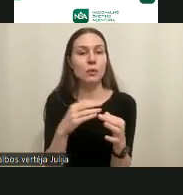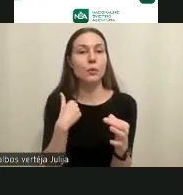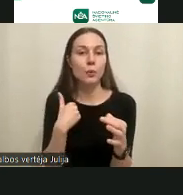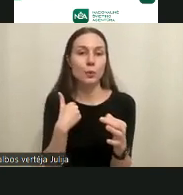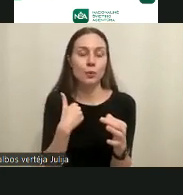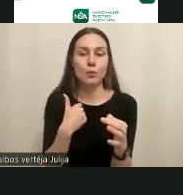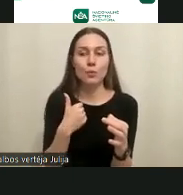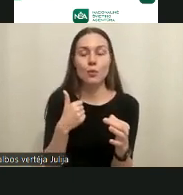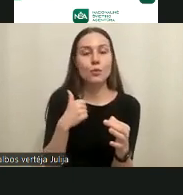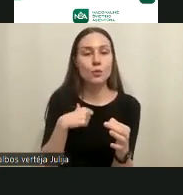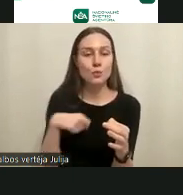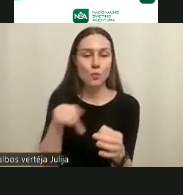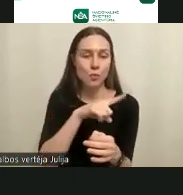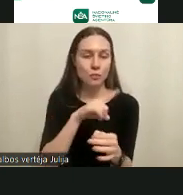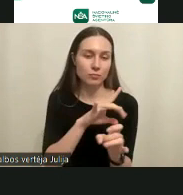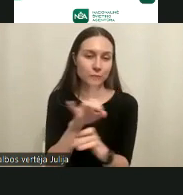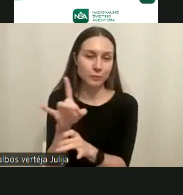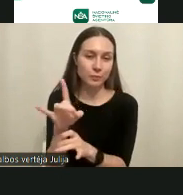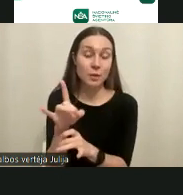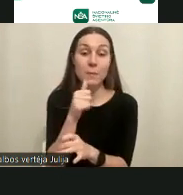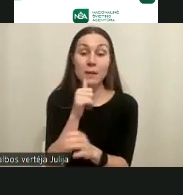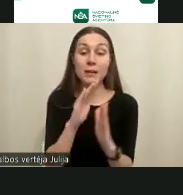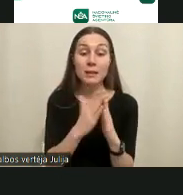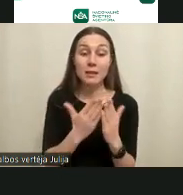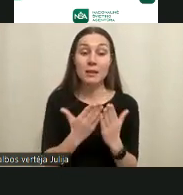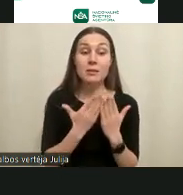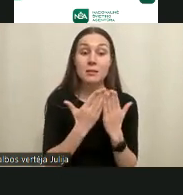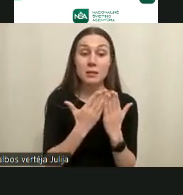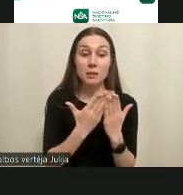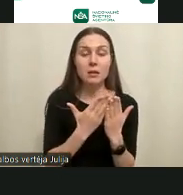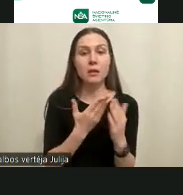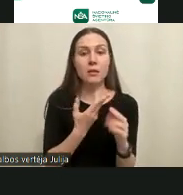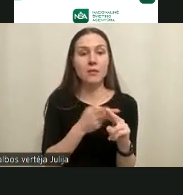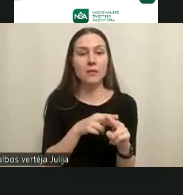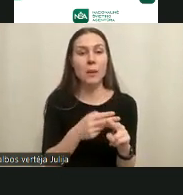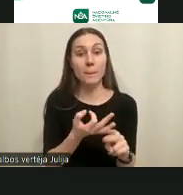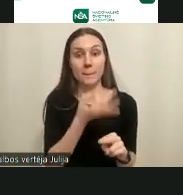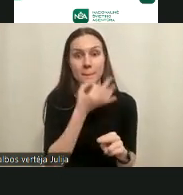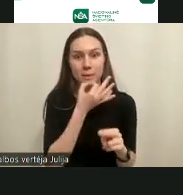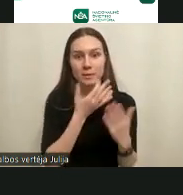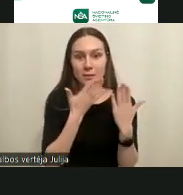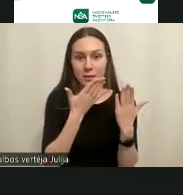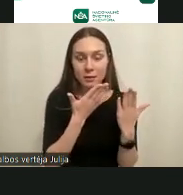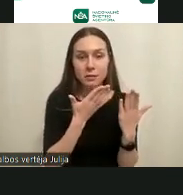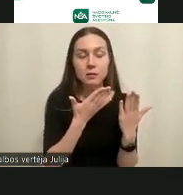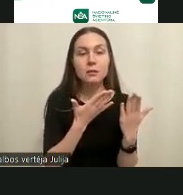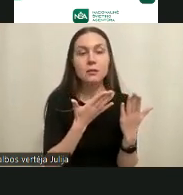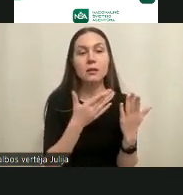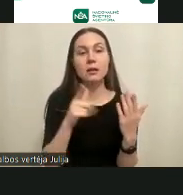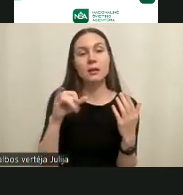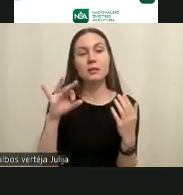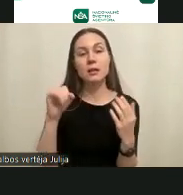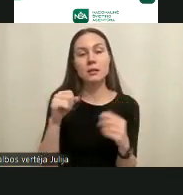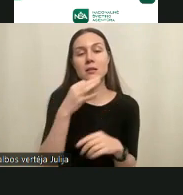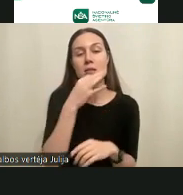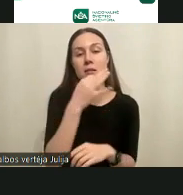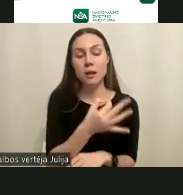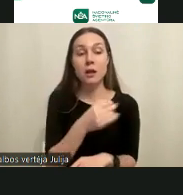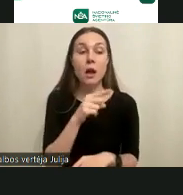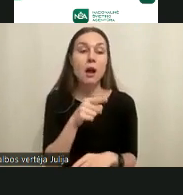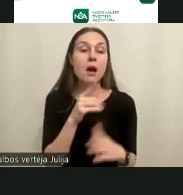žmogaus interesas. Taigi, kai reikės į knygą skaityti savo malonumą, kaip Lydas sakė, vargu, ar tai bus ta